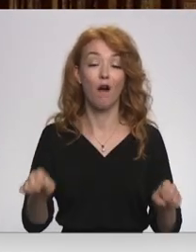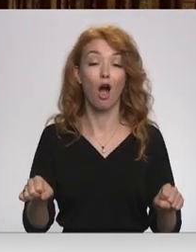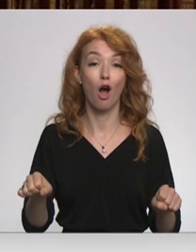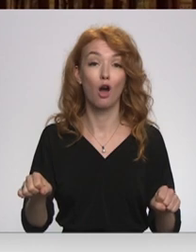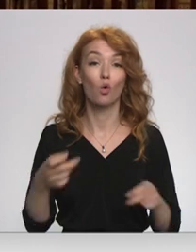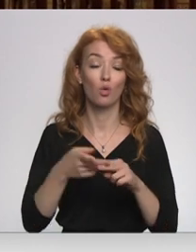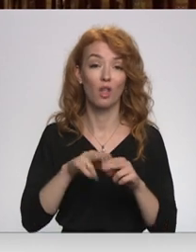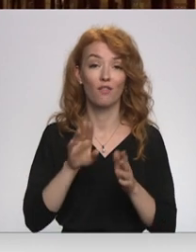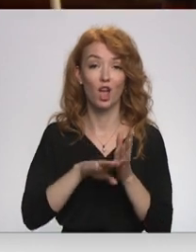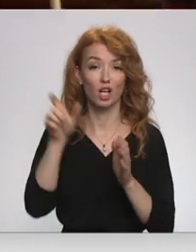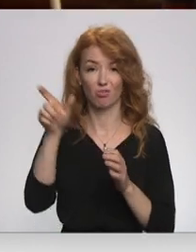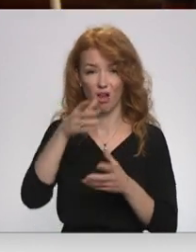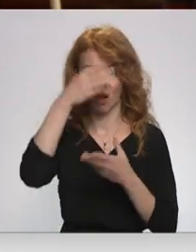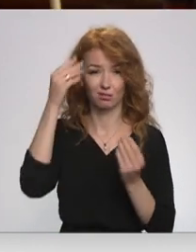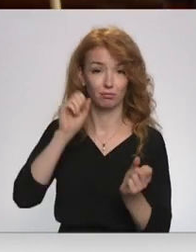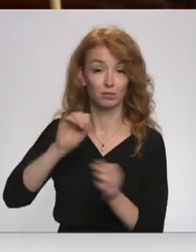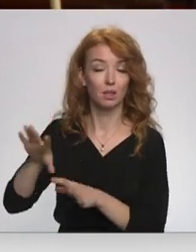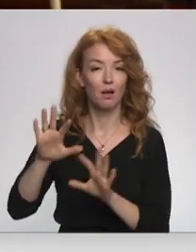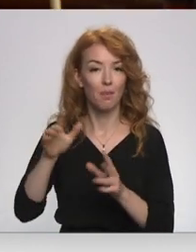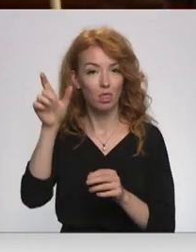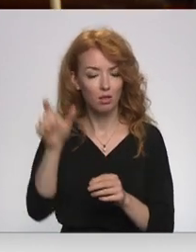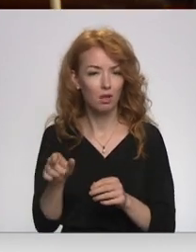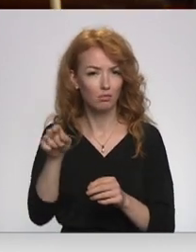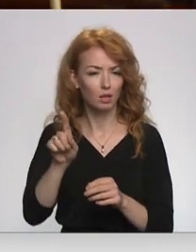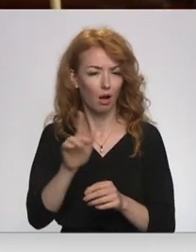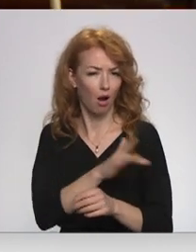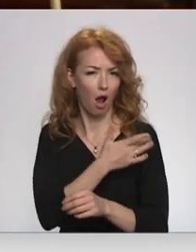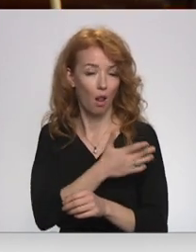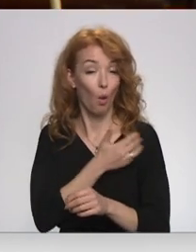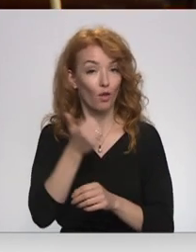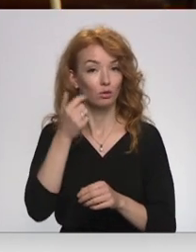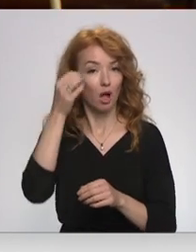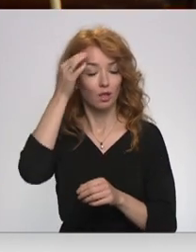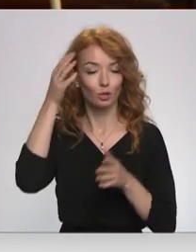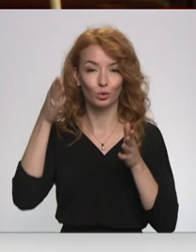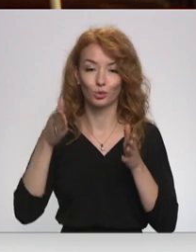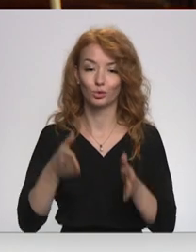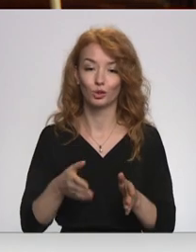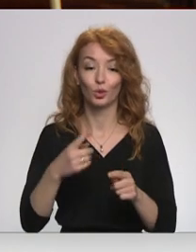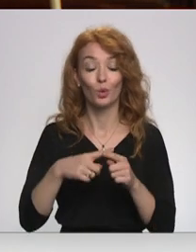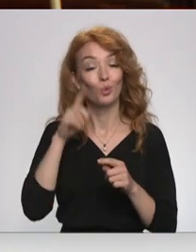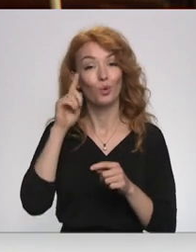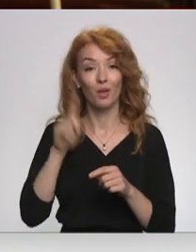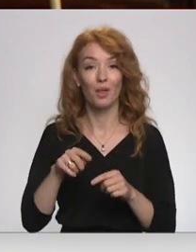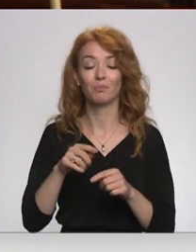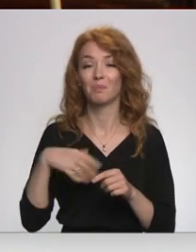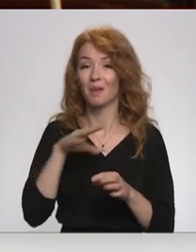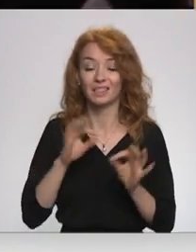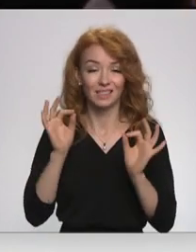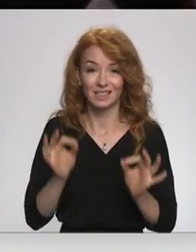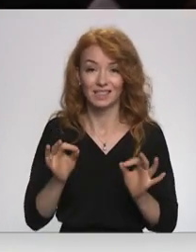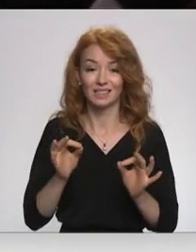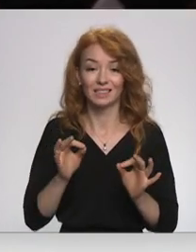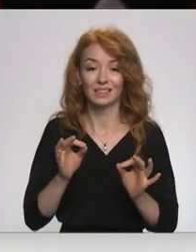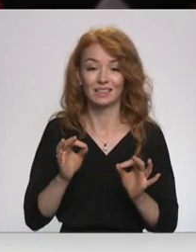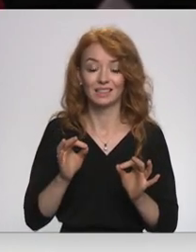viņus vienkārši aizmirst. Un ir tādi, kuri vienkārši kalpo, un viņus atcerās mūžīgi. Protams, tā, kā jau tu minēji, mēs visi vēl